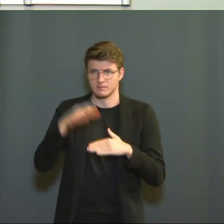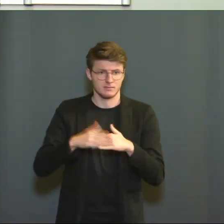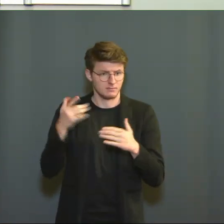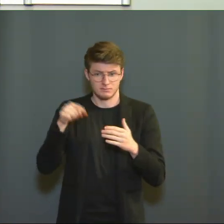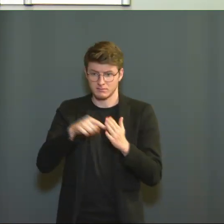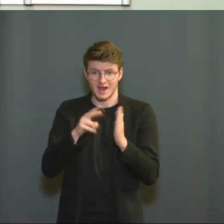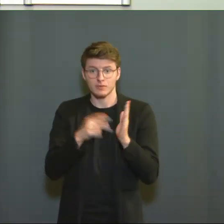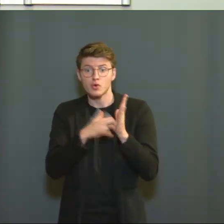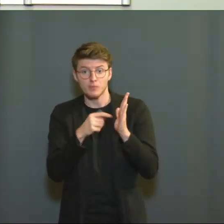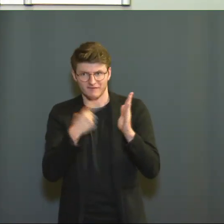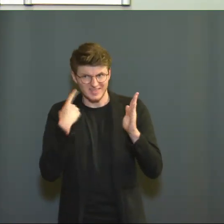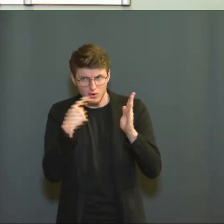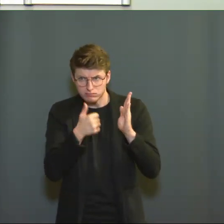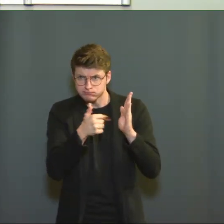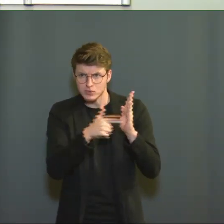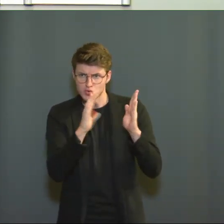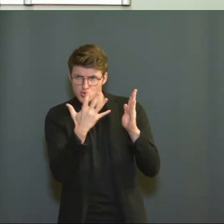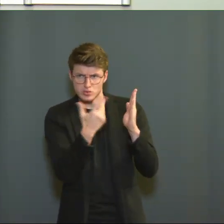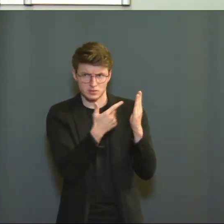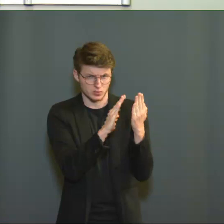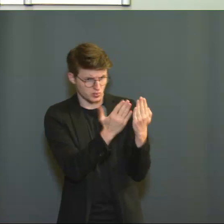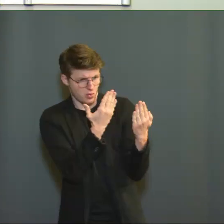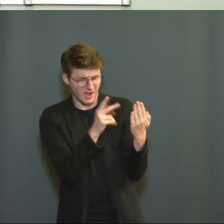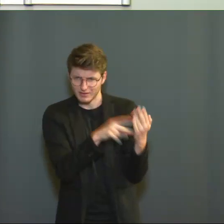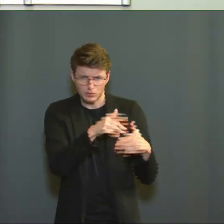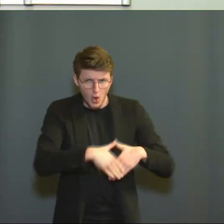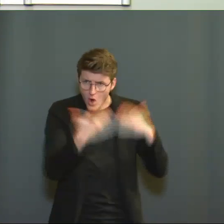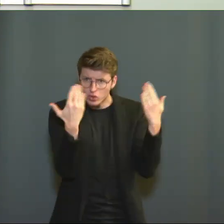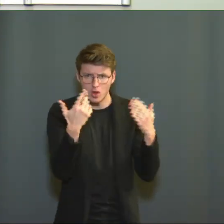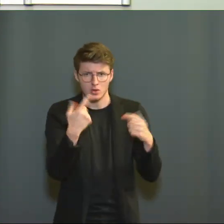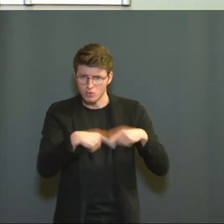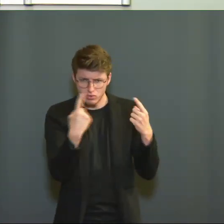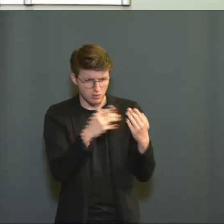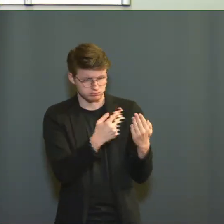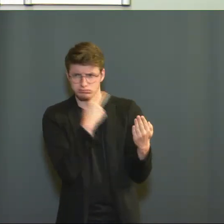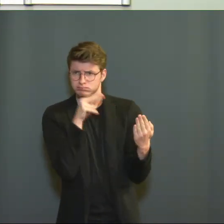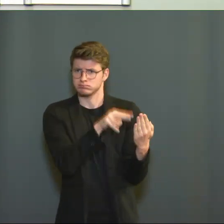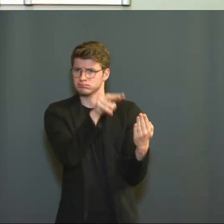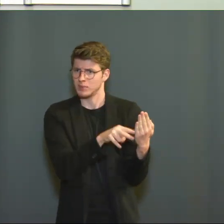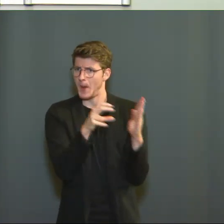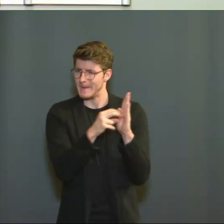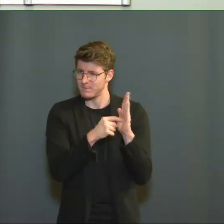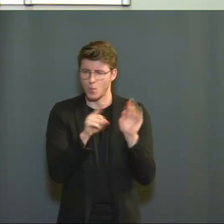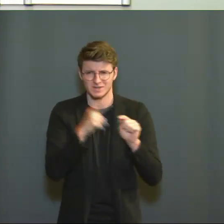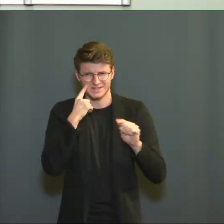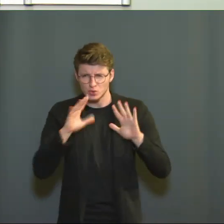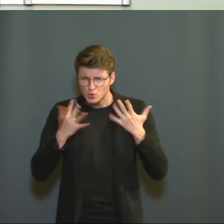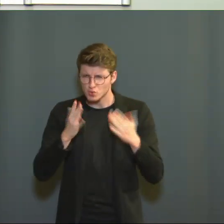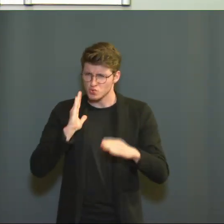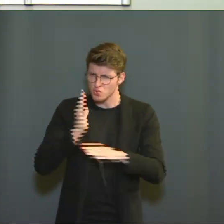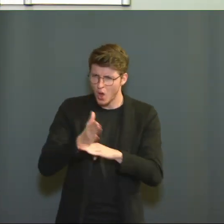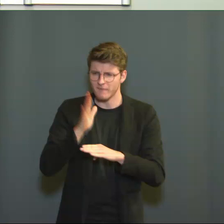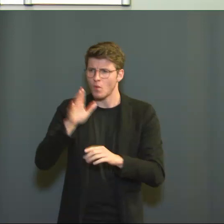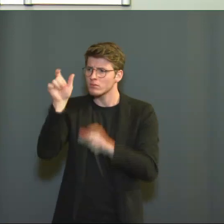en duidelijkheid van de berichten. Er is ook een evaluatie gemaakt van de toegankelijkheid van de app voor